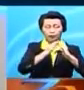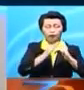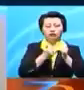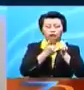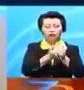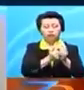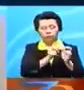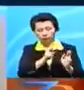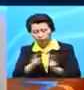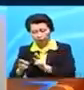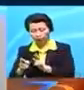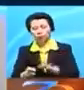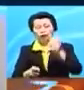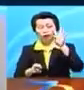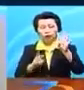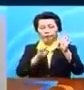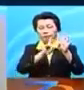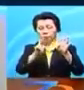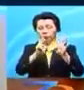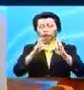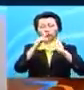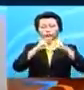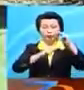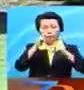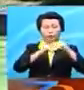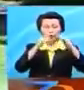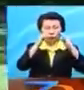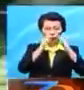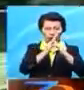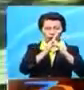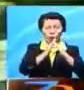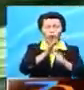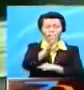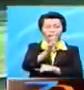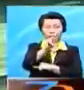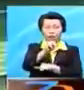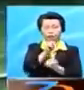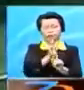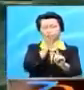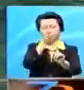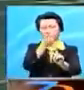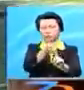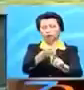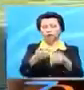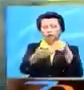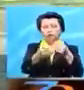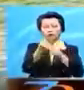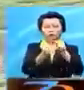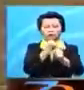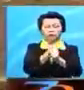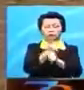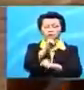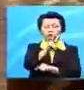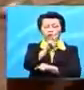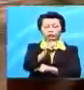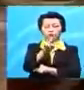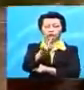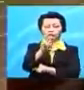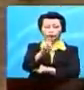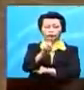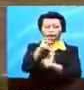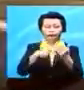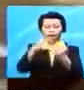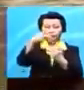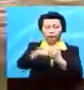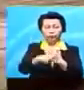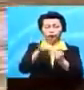Mengikut perancangan, 4,000 unit pembinaan rumah BN disasarkan menjelang tahun 2020.